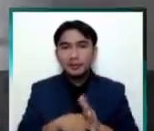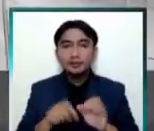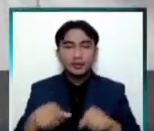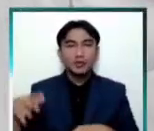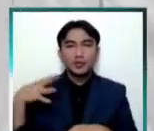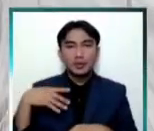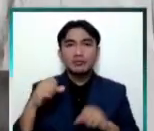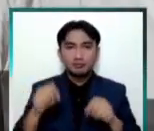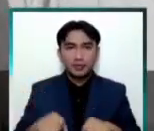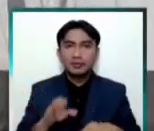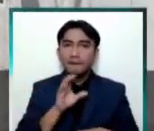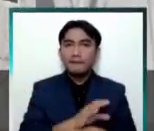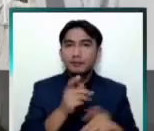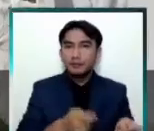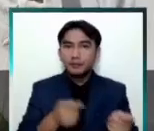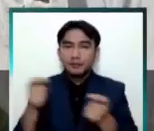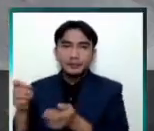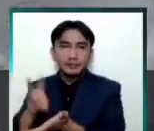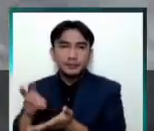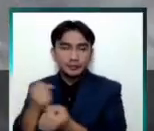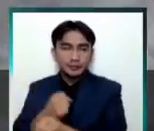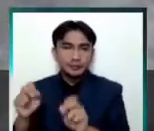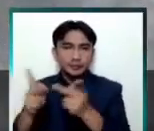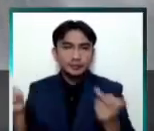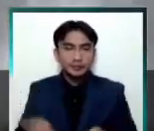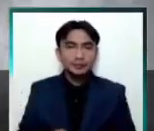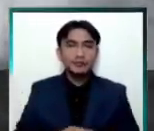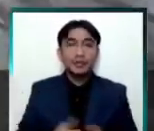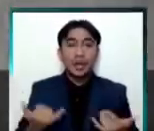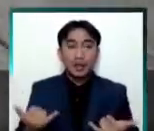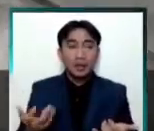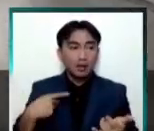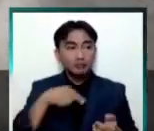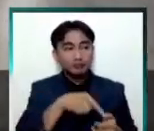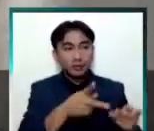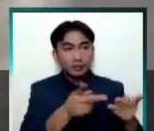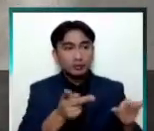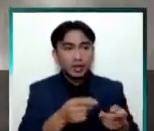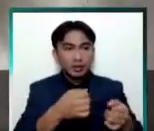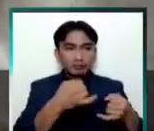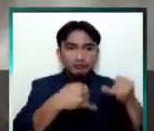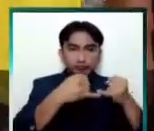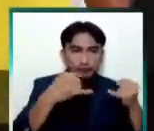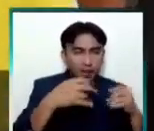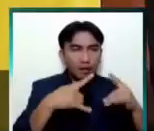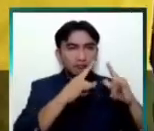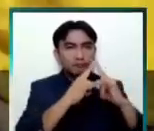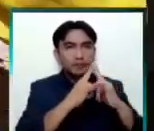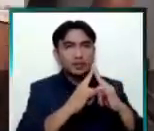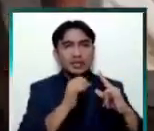evacuation. Sa Banged Abra naman, tinatalian na ang mga tent sa evacuation center para hindi tangayin ng